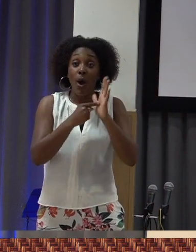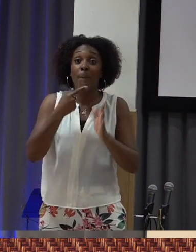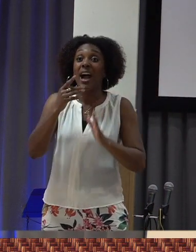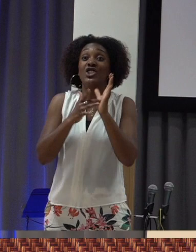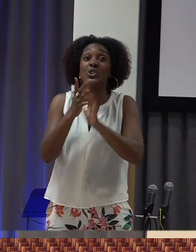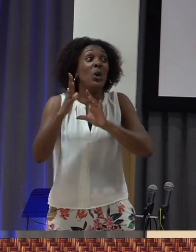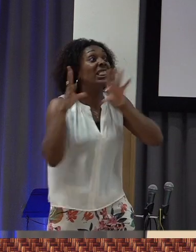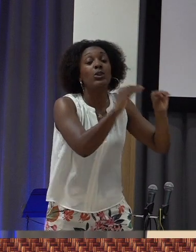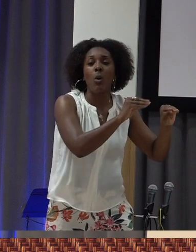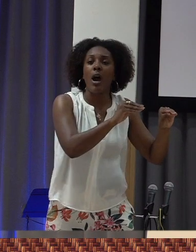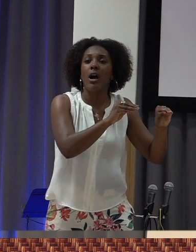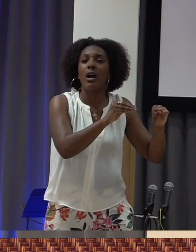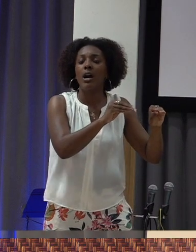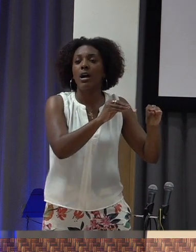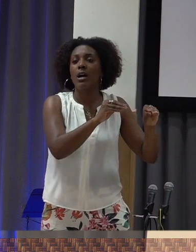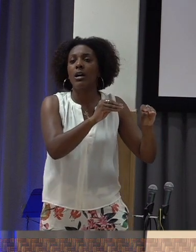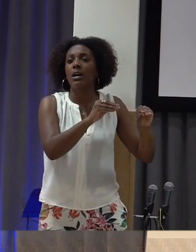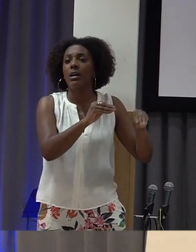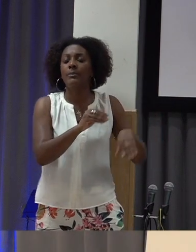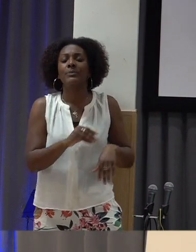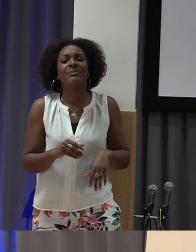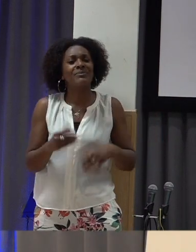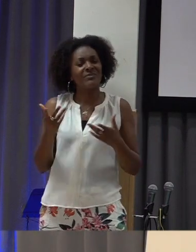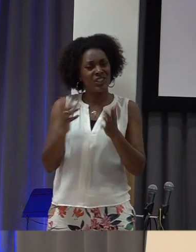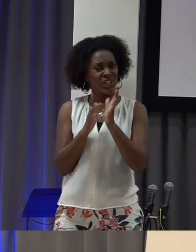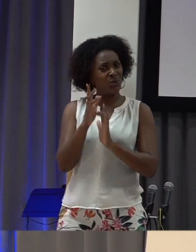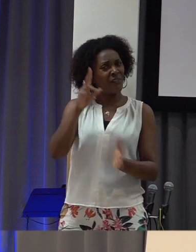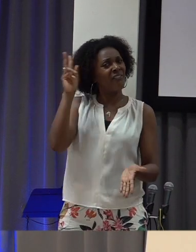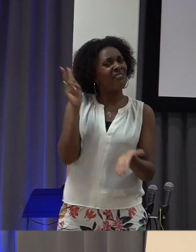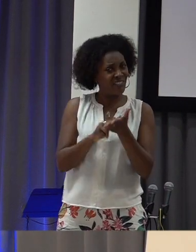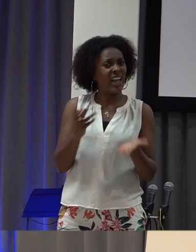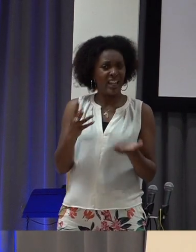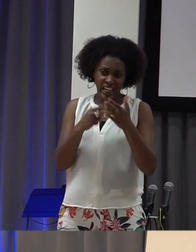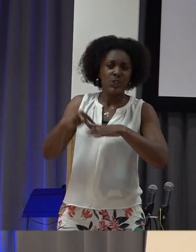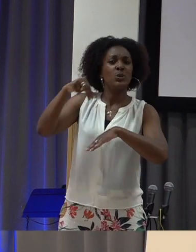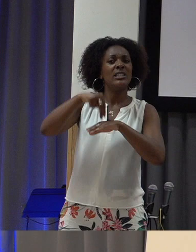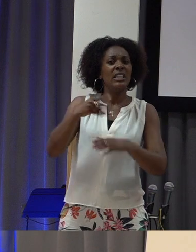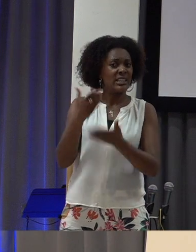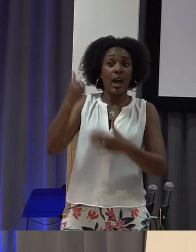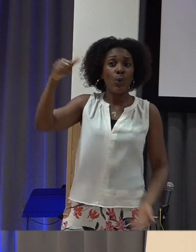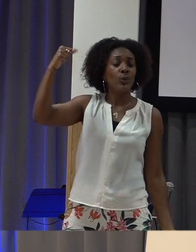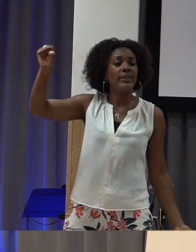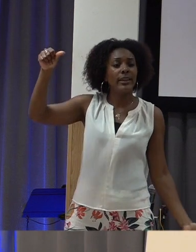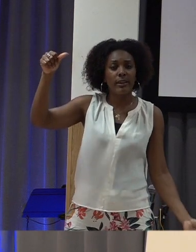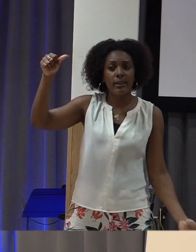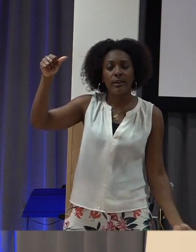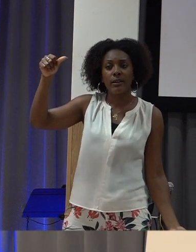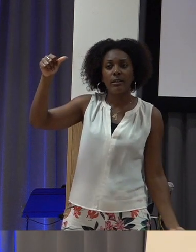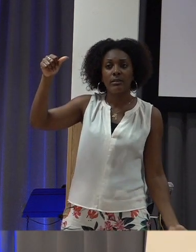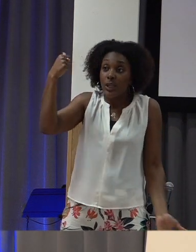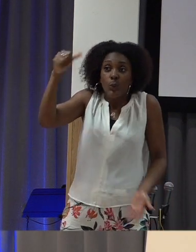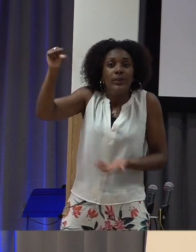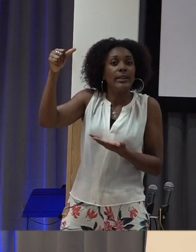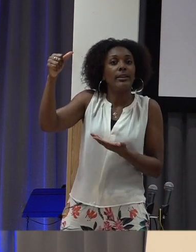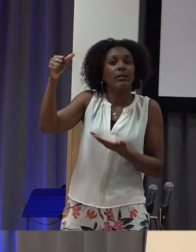Alors si Christ est vraiment ressuscité, il s'agit là d'une chose unique et d'un